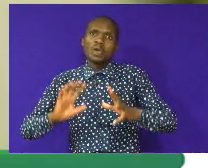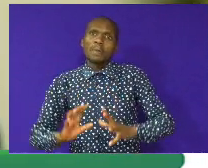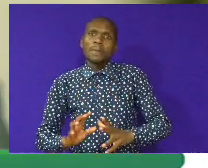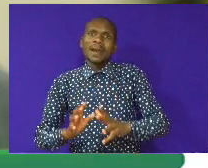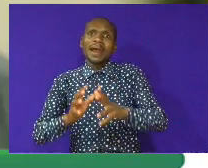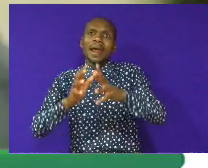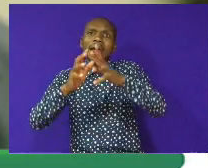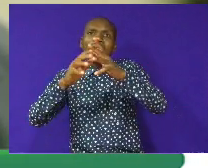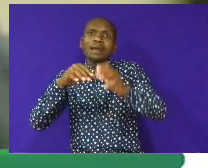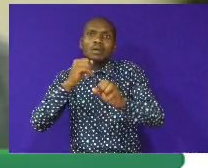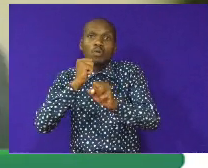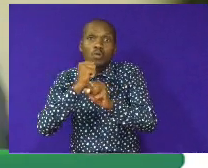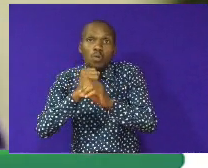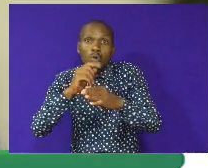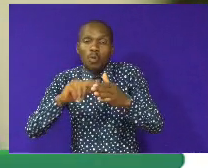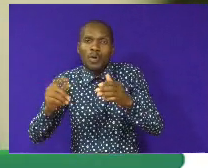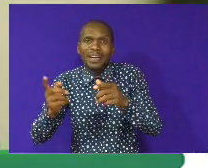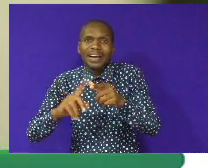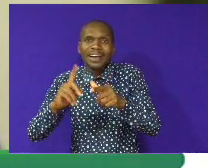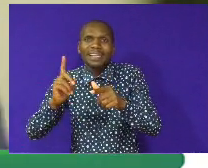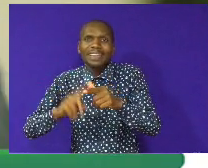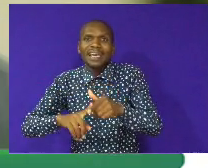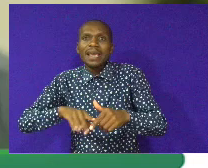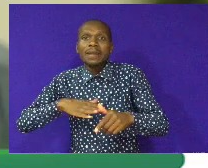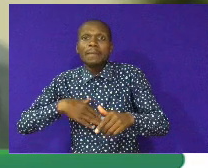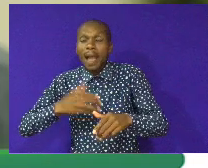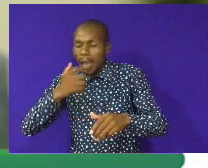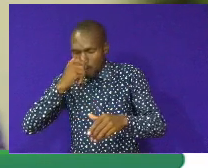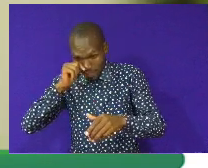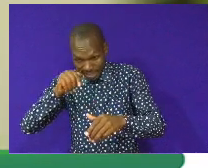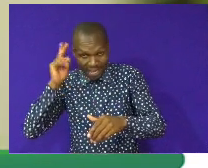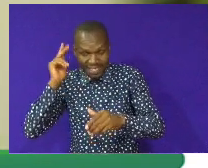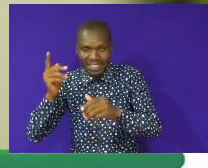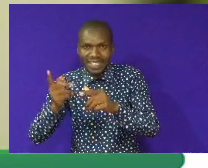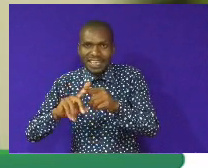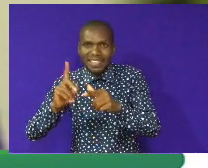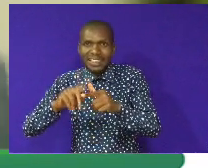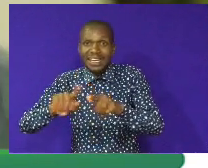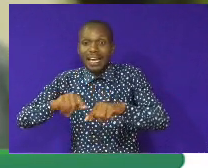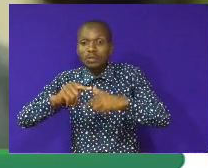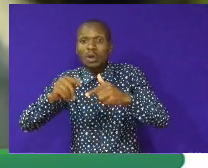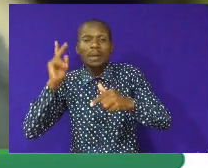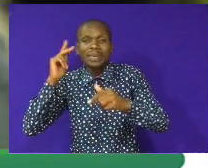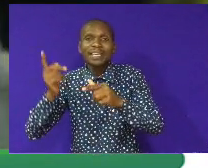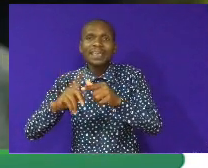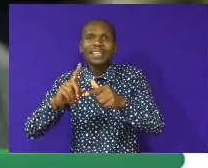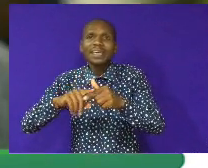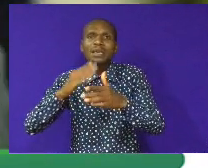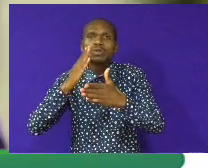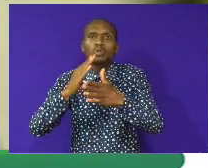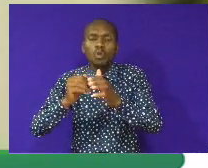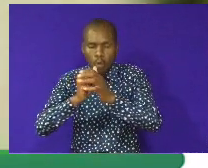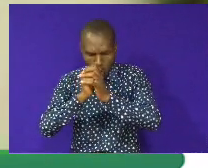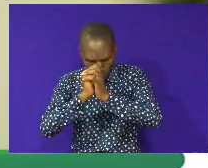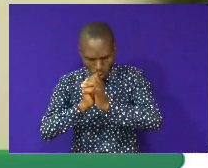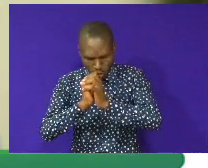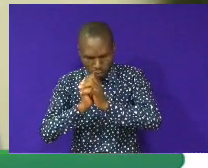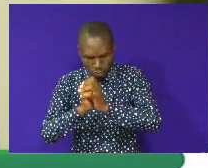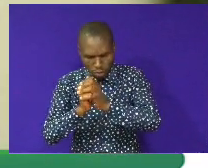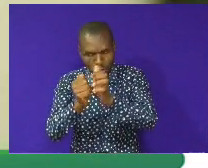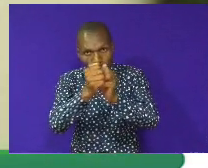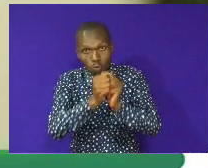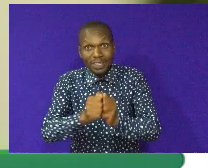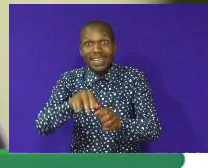kwa kila jambo unalofanya. Kwa hivyo juhudi yako kubwa ni kwamba uje Kisii na unapokuja Kisii ujue kwamba tunaenda kuomba na wewe na kama kanisa la